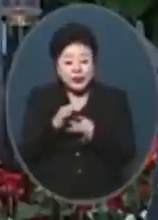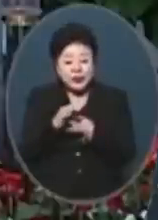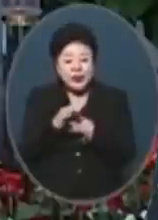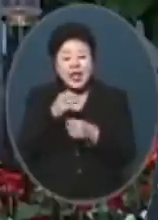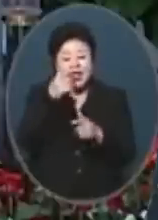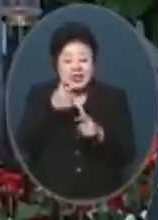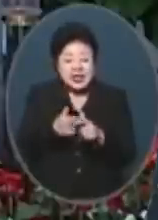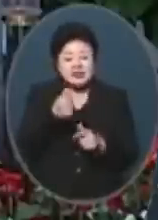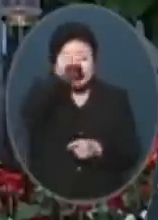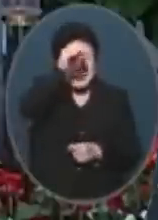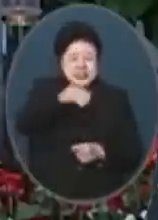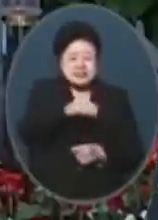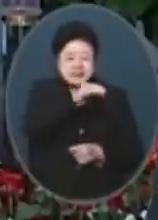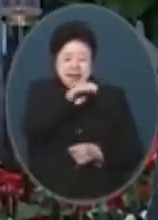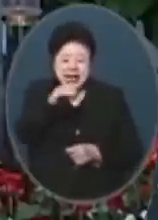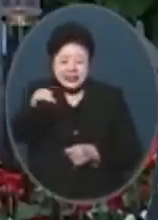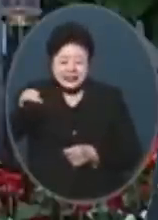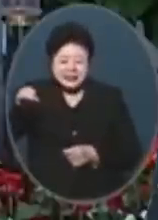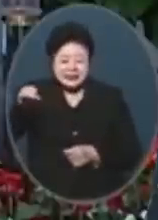예수님의 십자가를